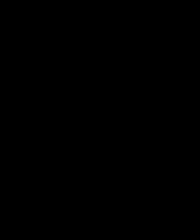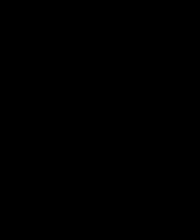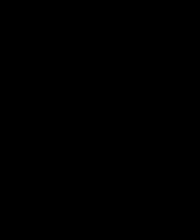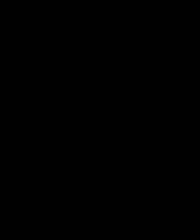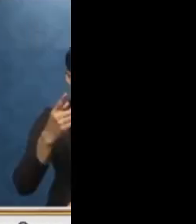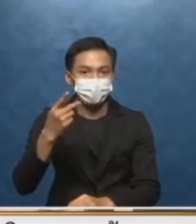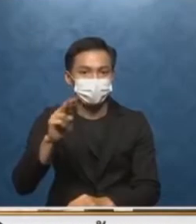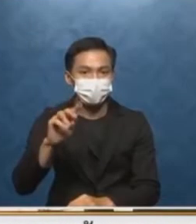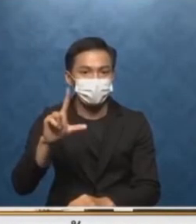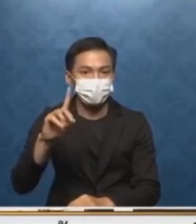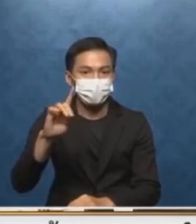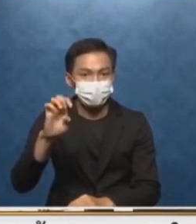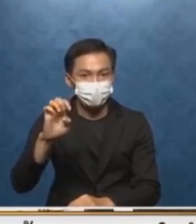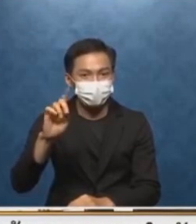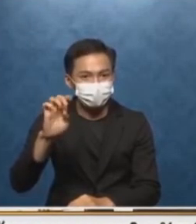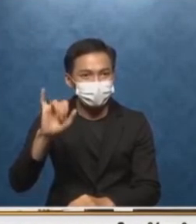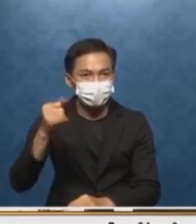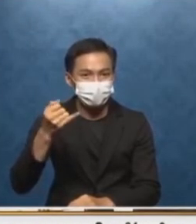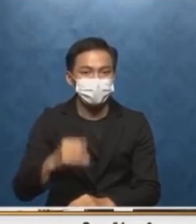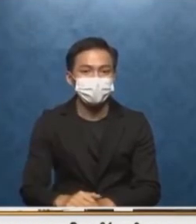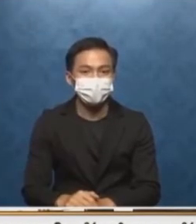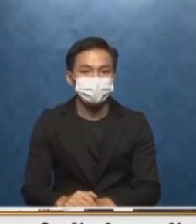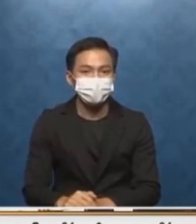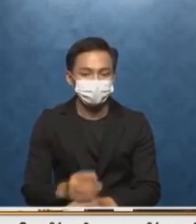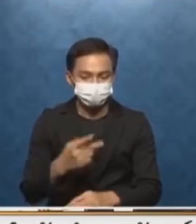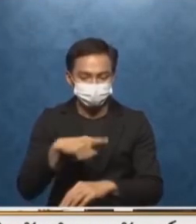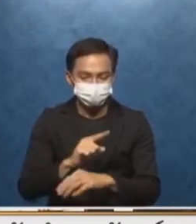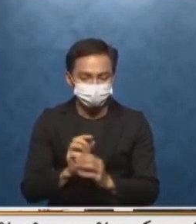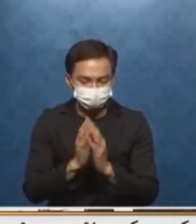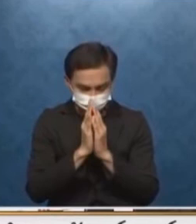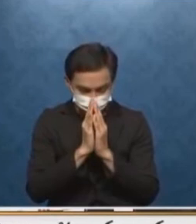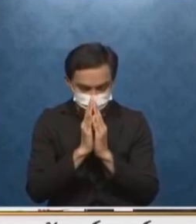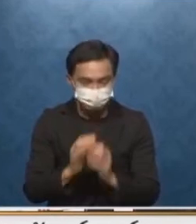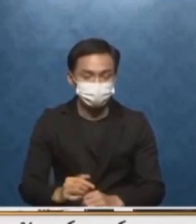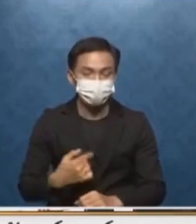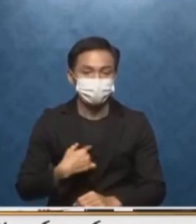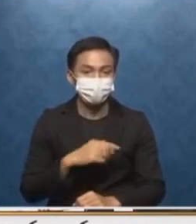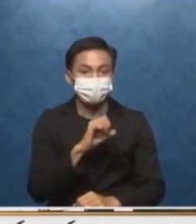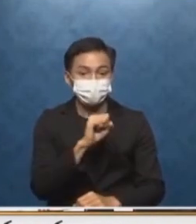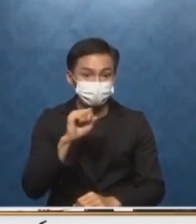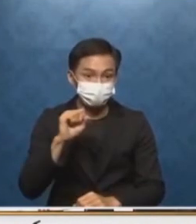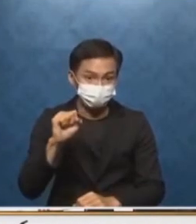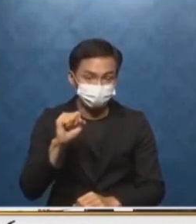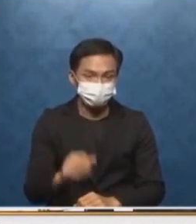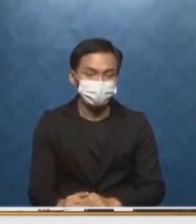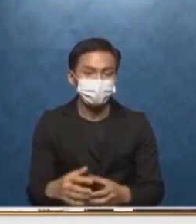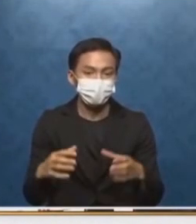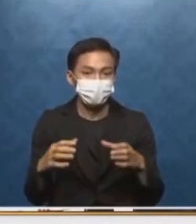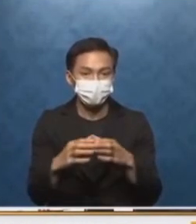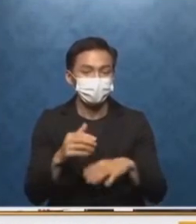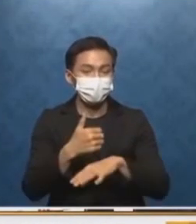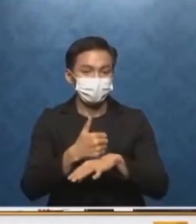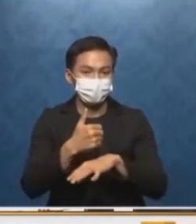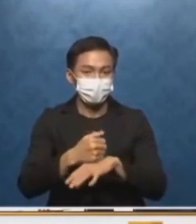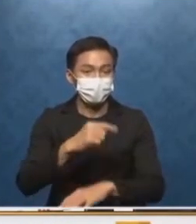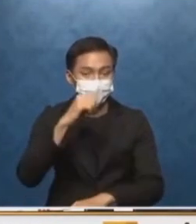ท่ประทรัฐษฐา กัผมใมคกิสุขสนธารณนสมาชิสภาพูแทนลศดอน แบมชีละชื่อและหวหนาพกไยชีวิลัยวัี้